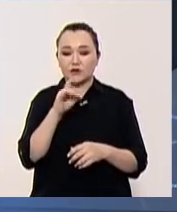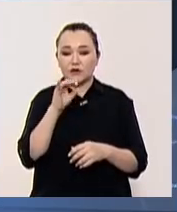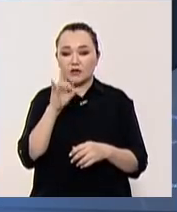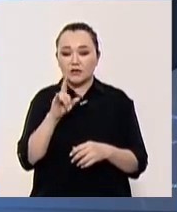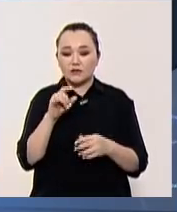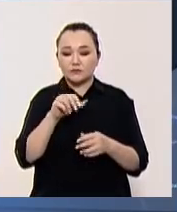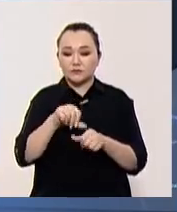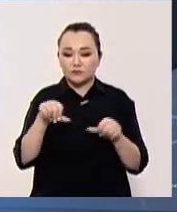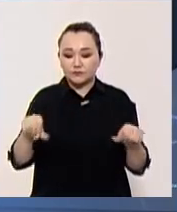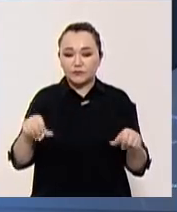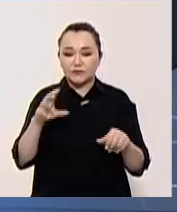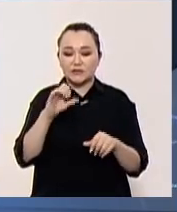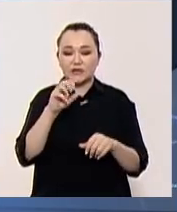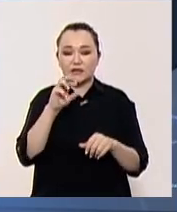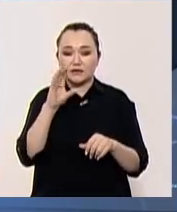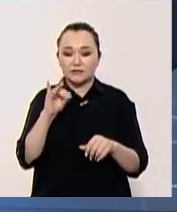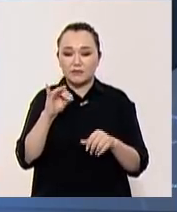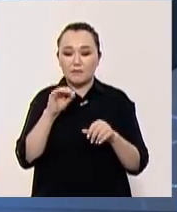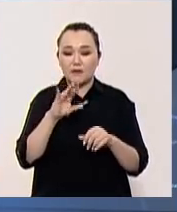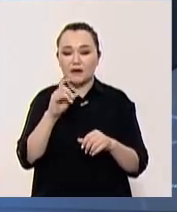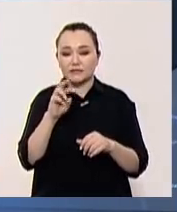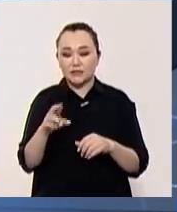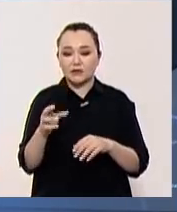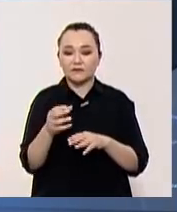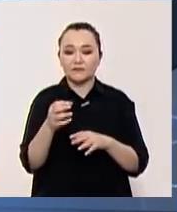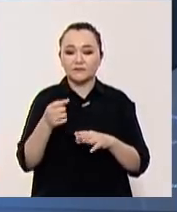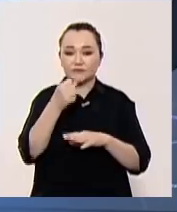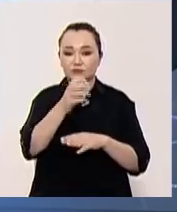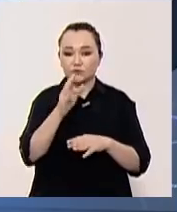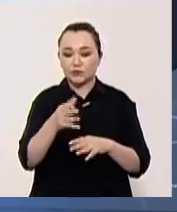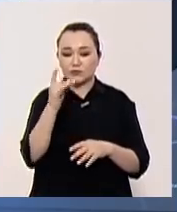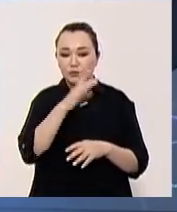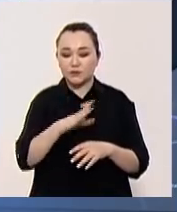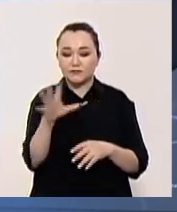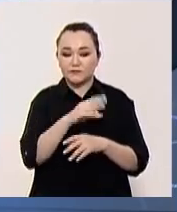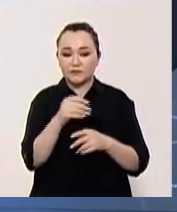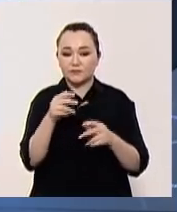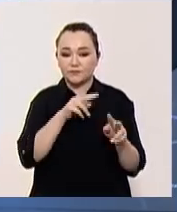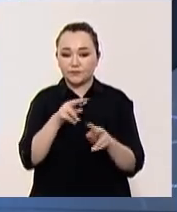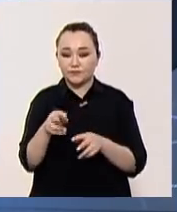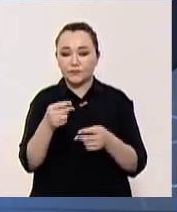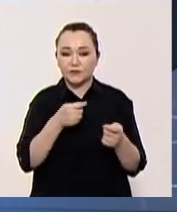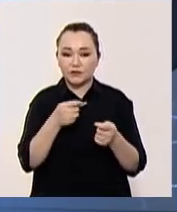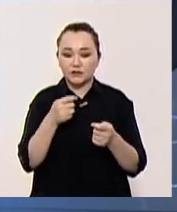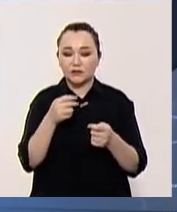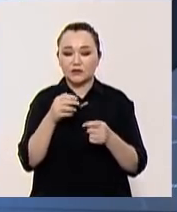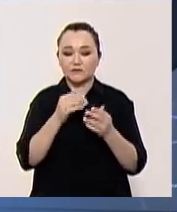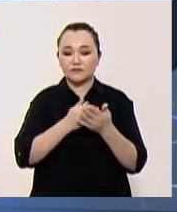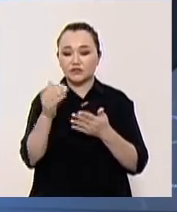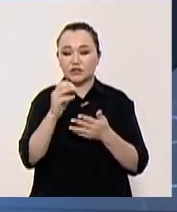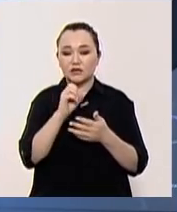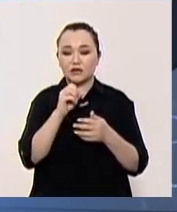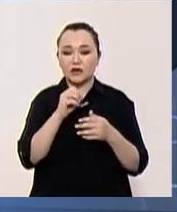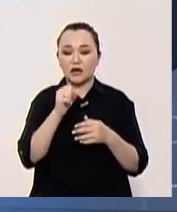мүшелері саяси партиялардан шығарылады. Сосын республикалық бюджеттің игерілуін бақылау жөніндегі есеп комитетін жоғары аудиториялық